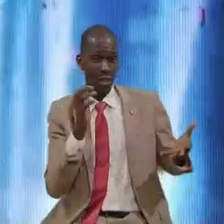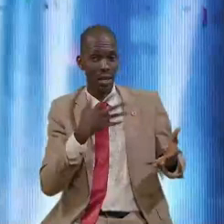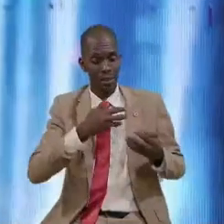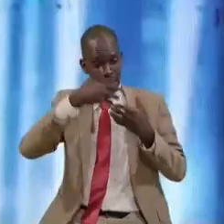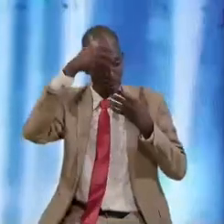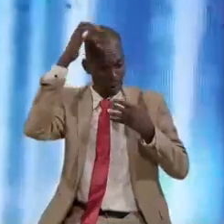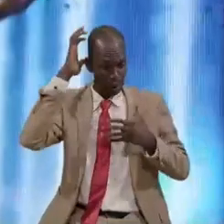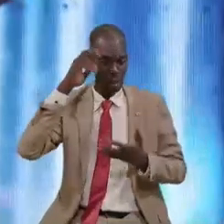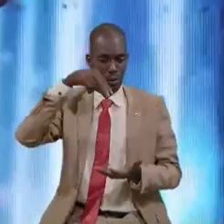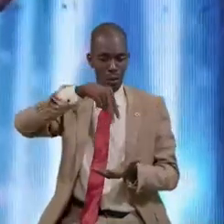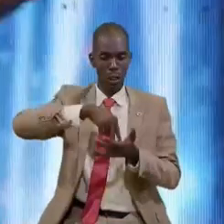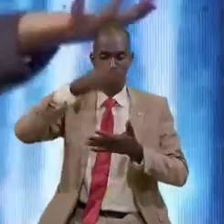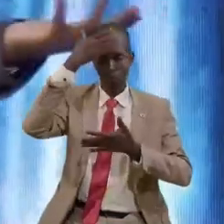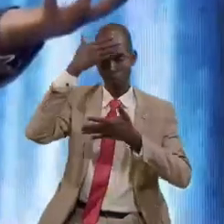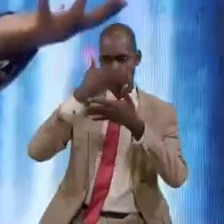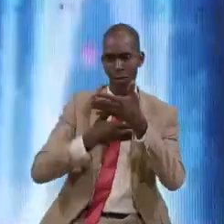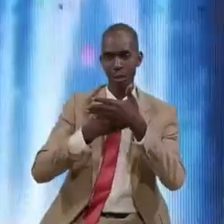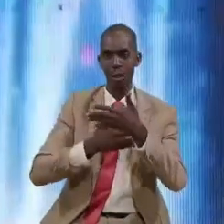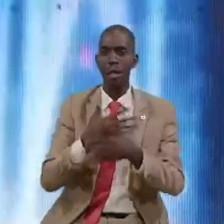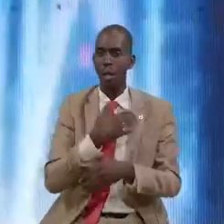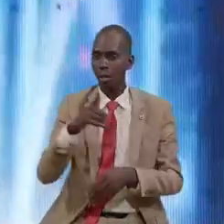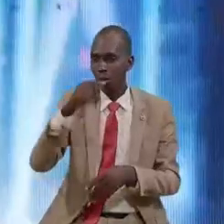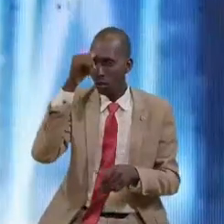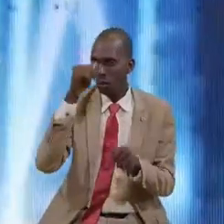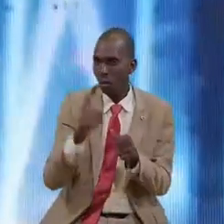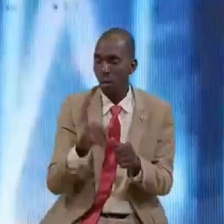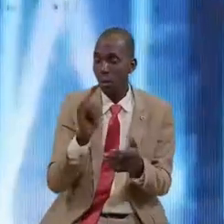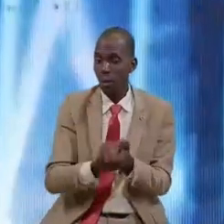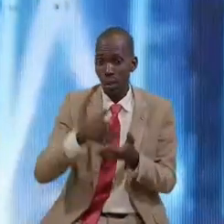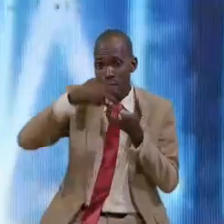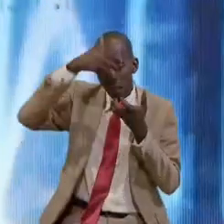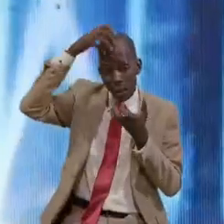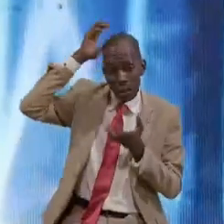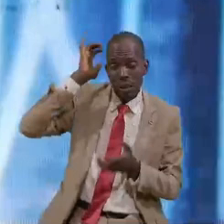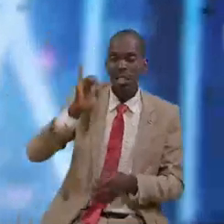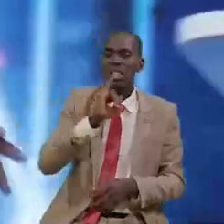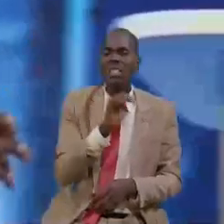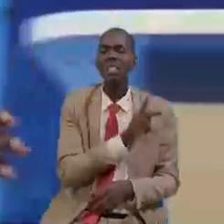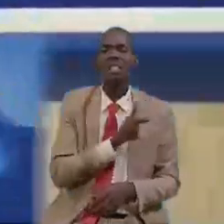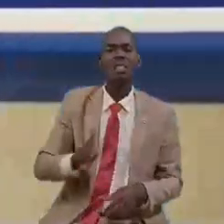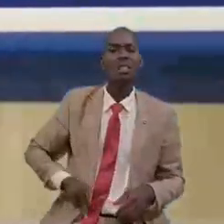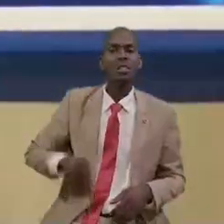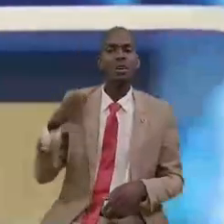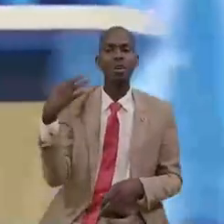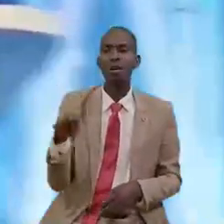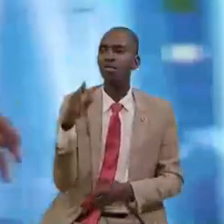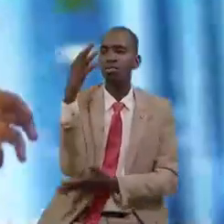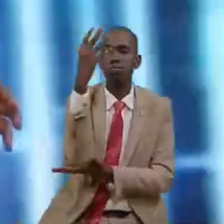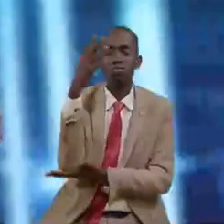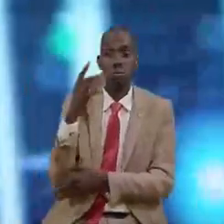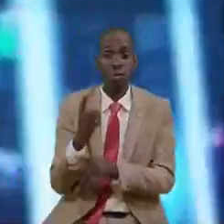devant les lionceaux et rappelez-vous, le lion est le roi de la jungle et maintenant